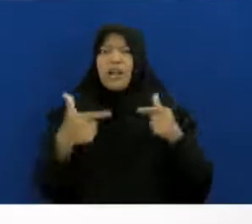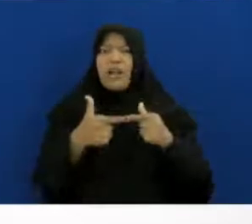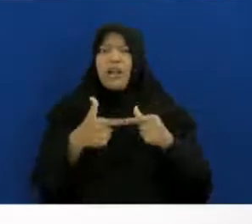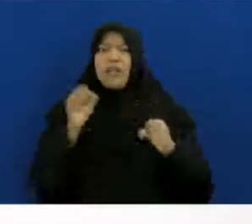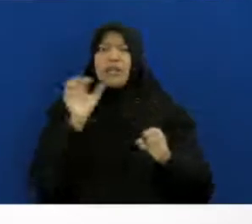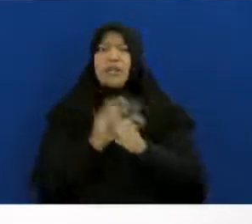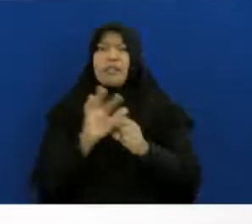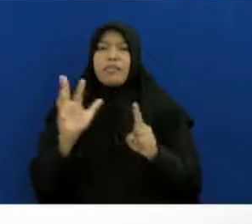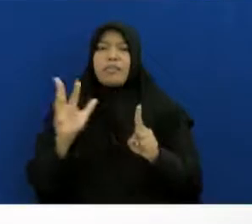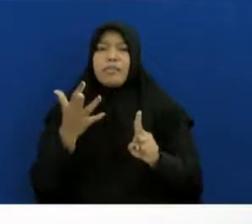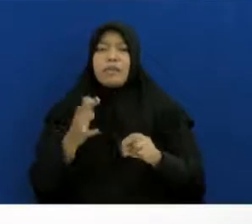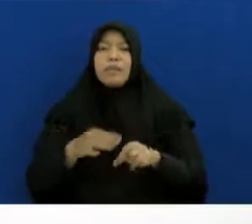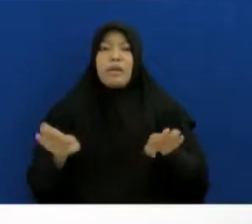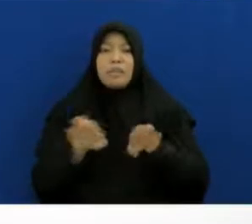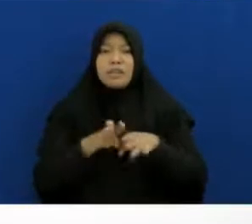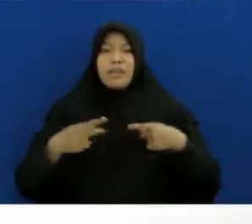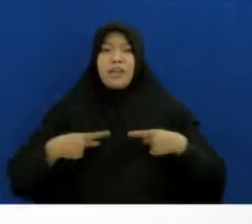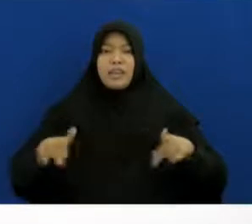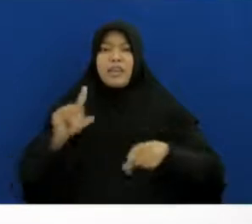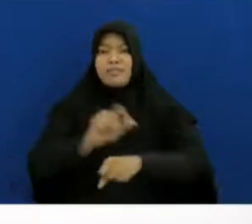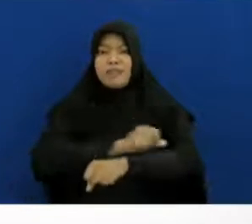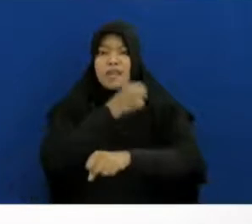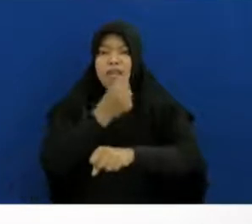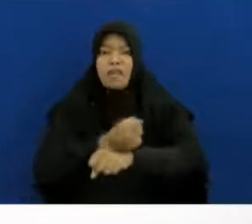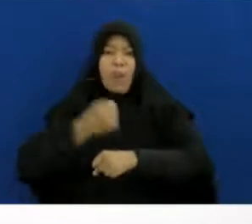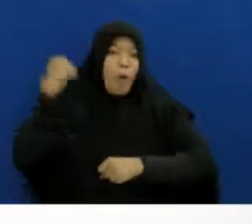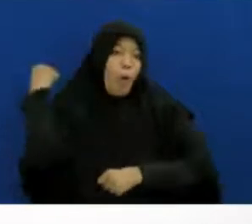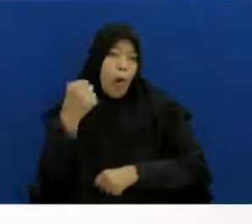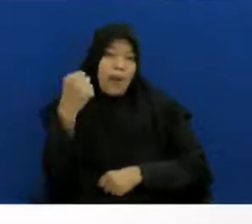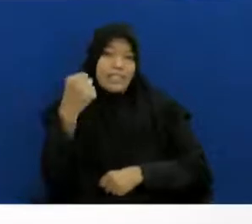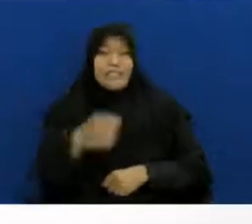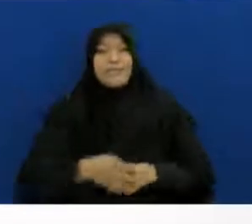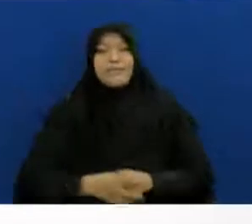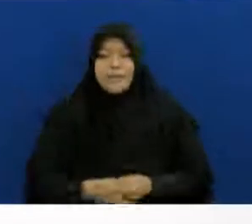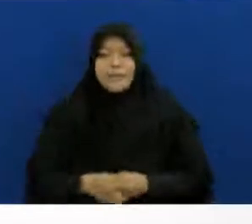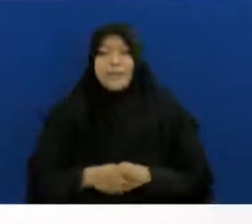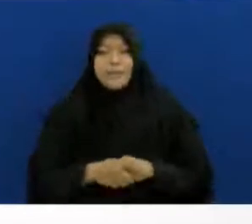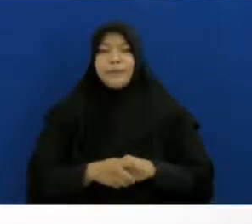lawan COVID-19, bersama kita bisa. Horas!